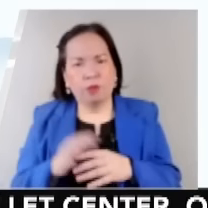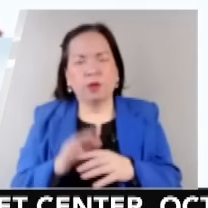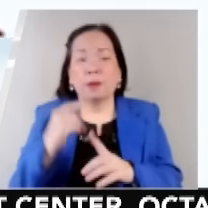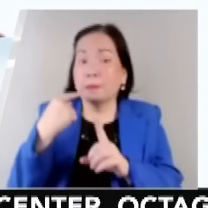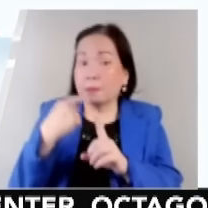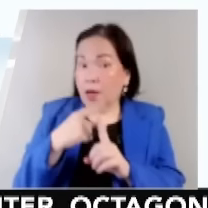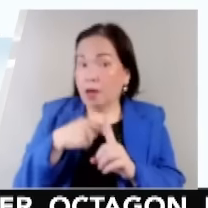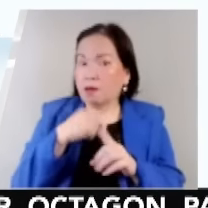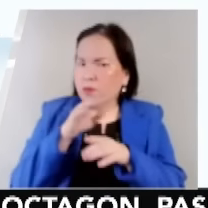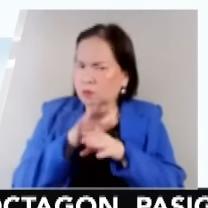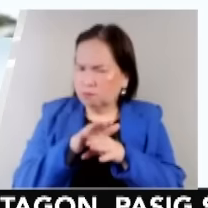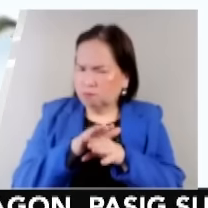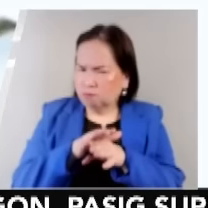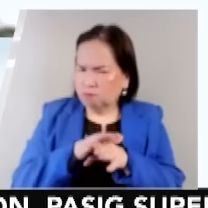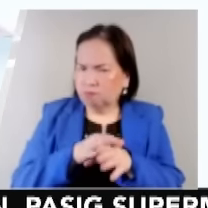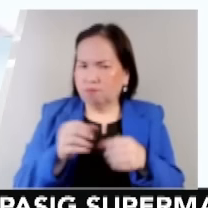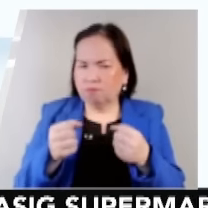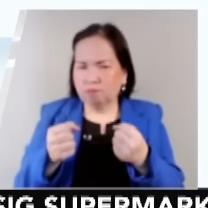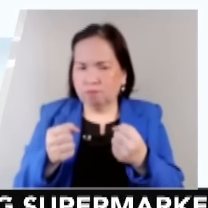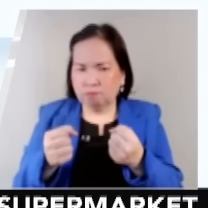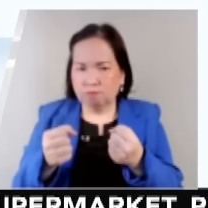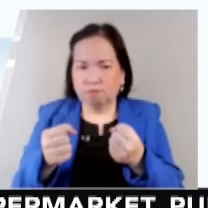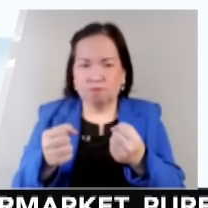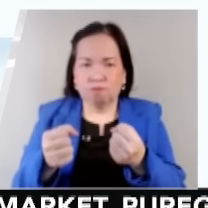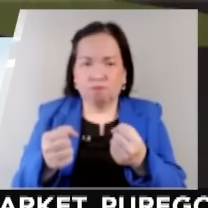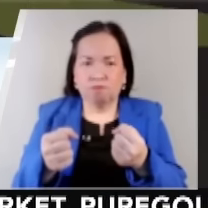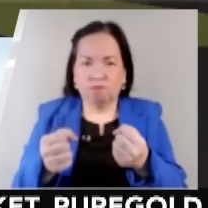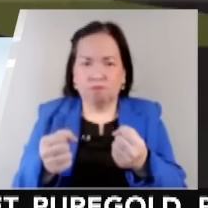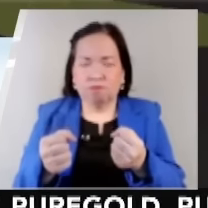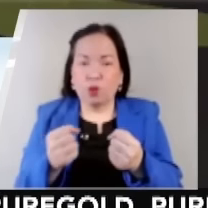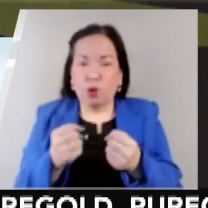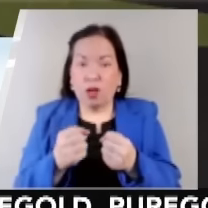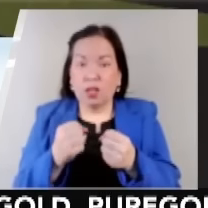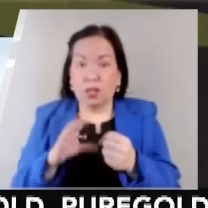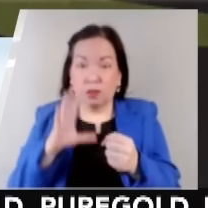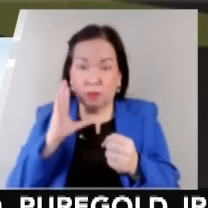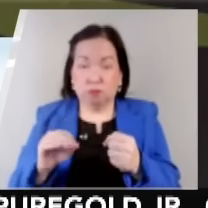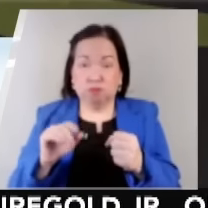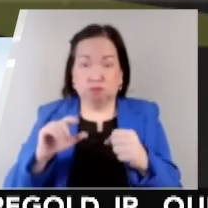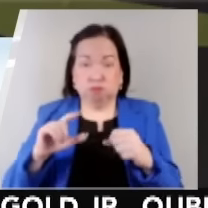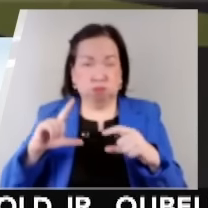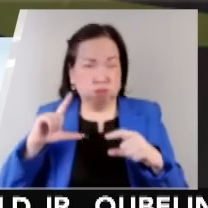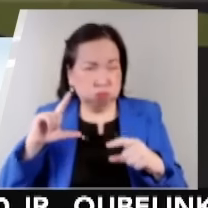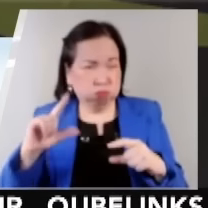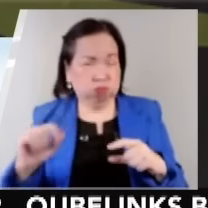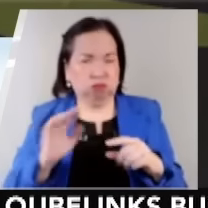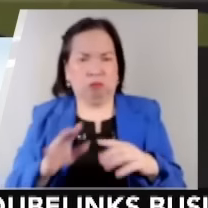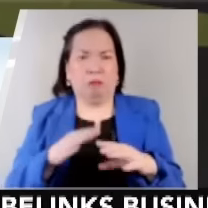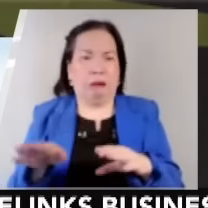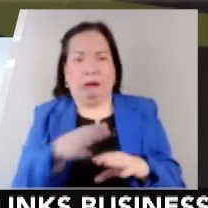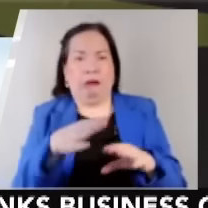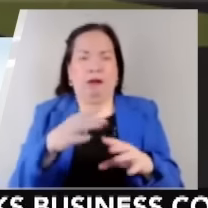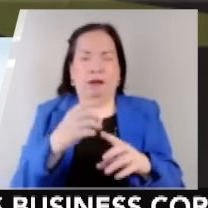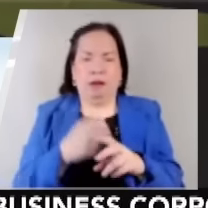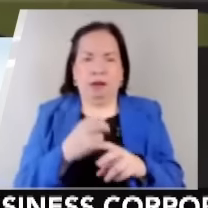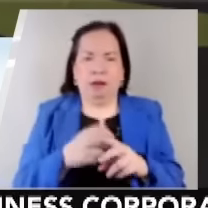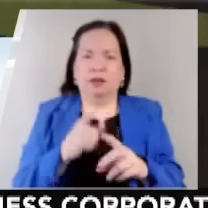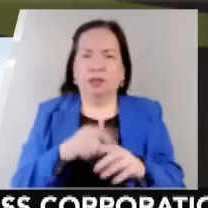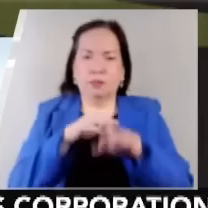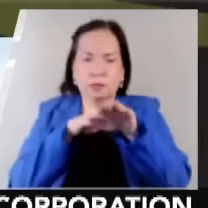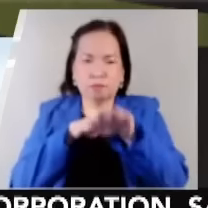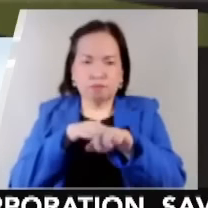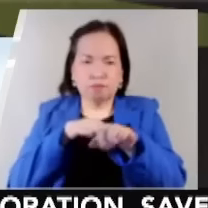nag-increase ka ng speed mo baka ma-out of control yung sasakyan mo maintain a safe distance kung may mga sasakyan sa unahan mo alalay